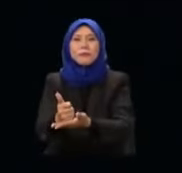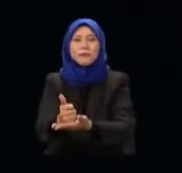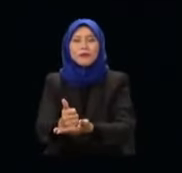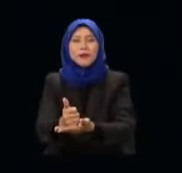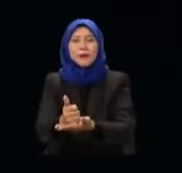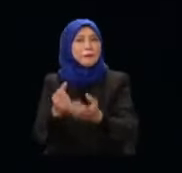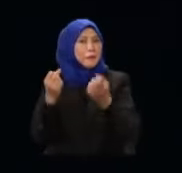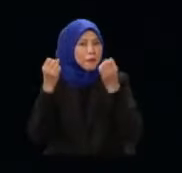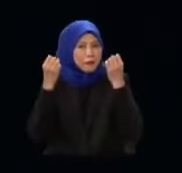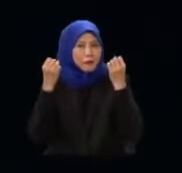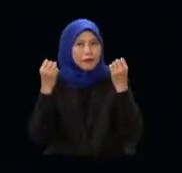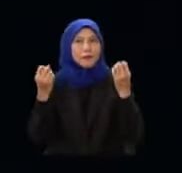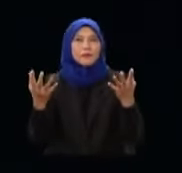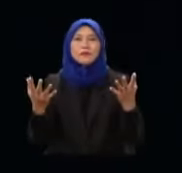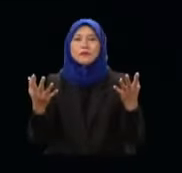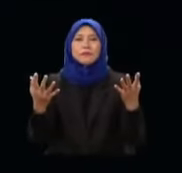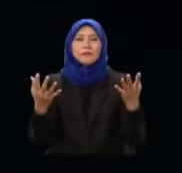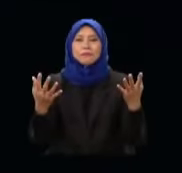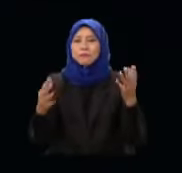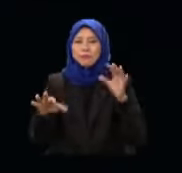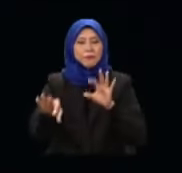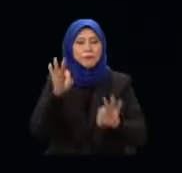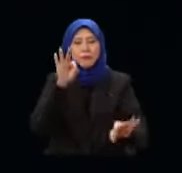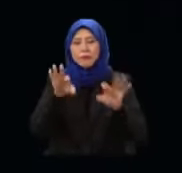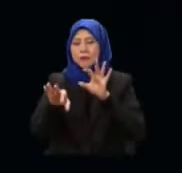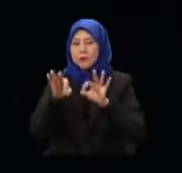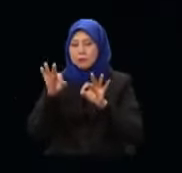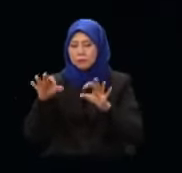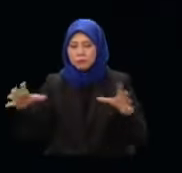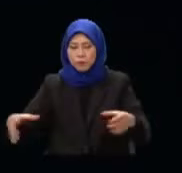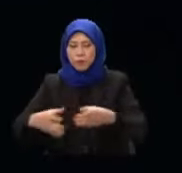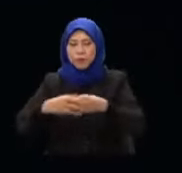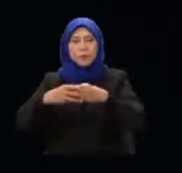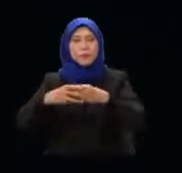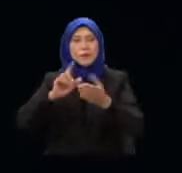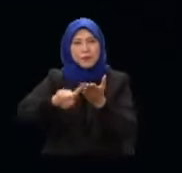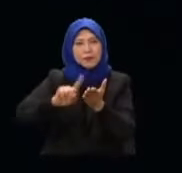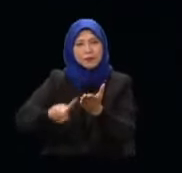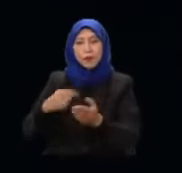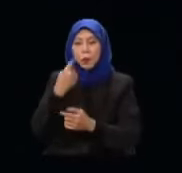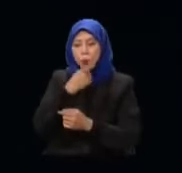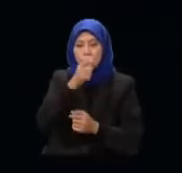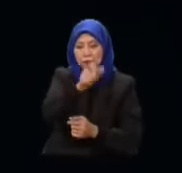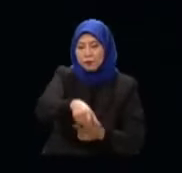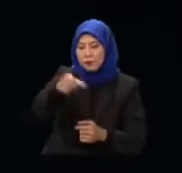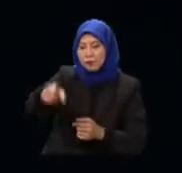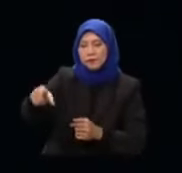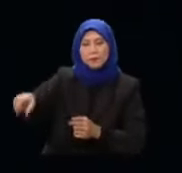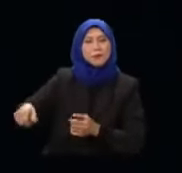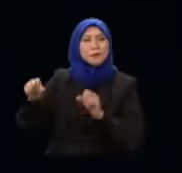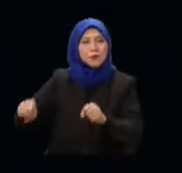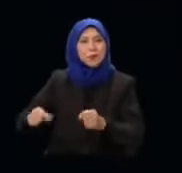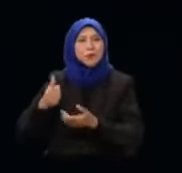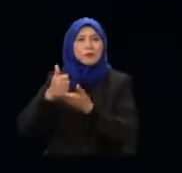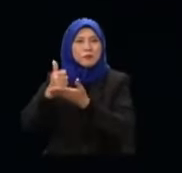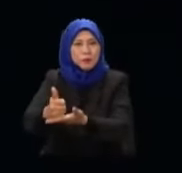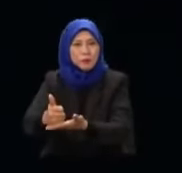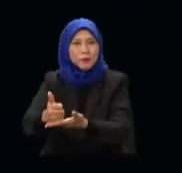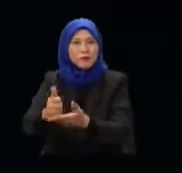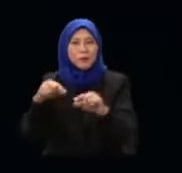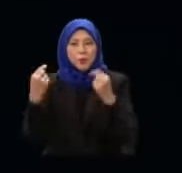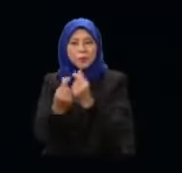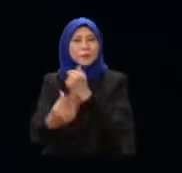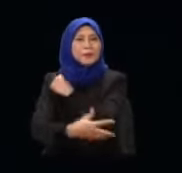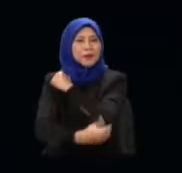Ade Banyak bila dibuat pemilihan saringan tentang siapa yang patut Dapat bantuan dan harganya dilakukan di